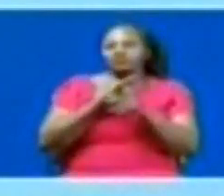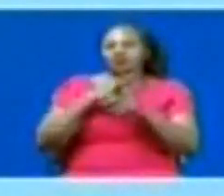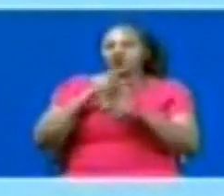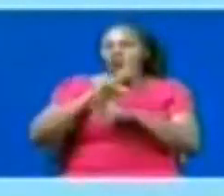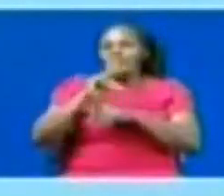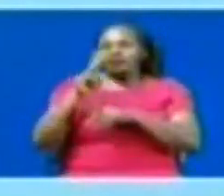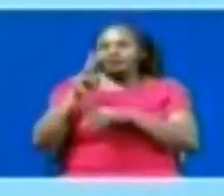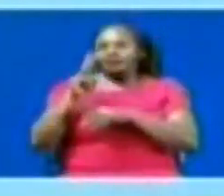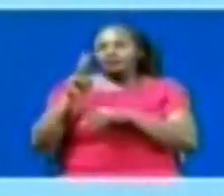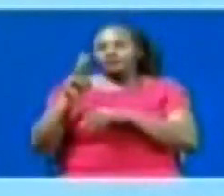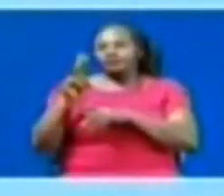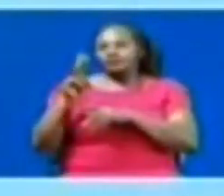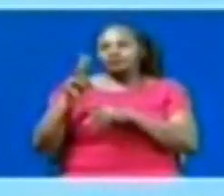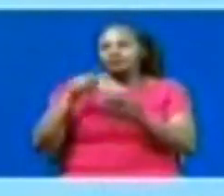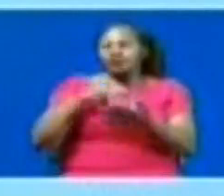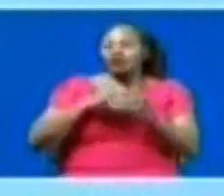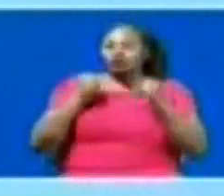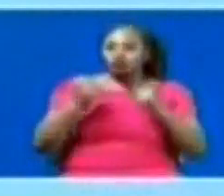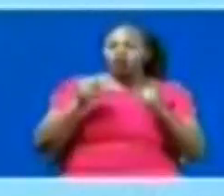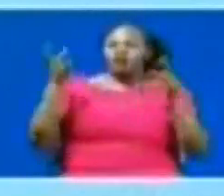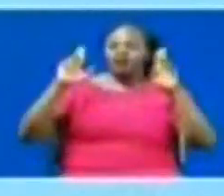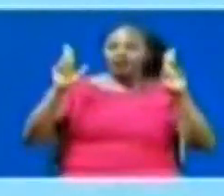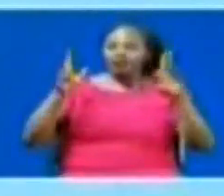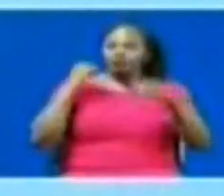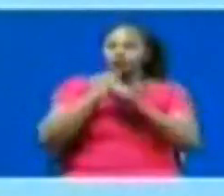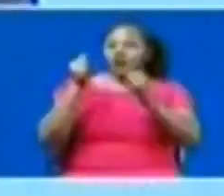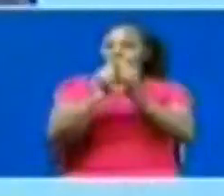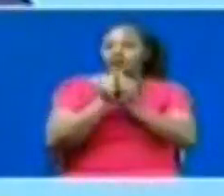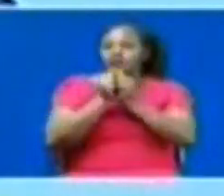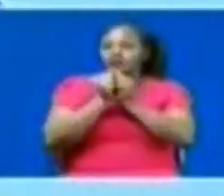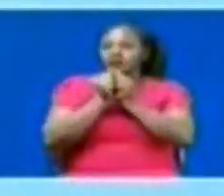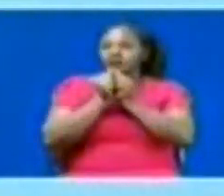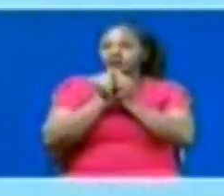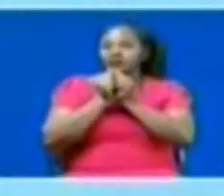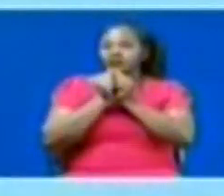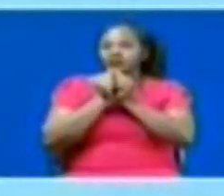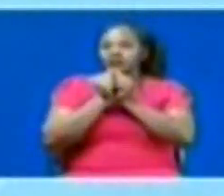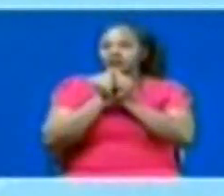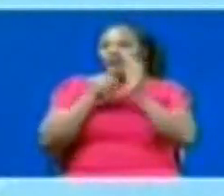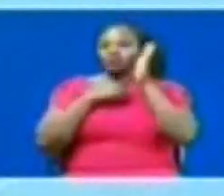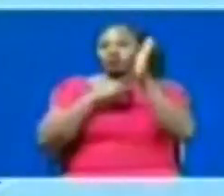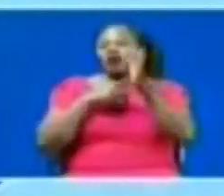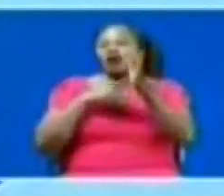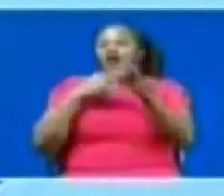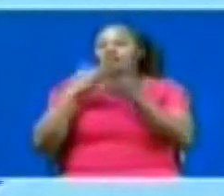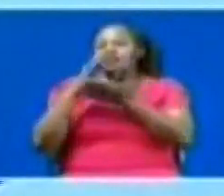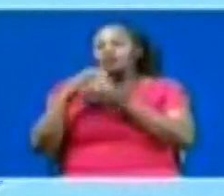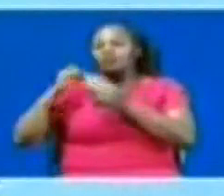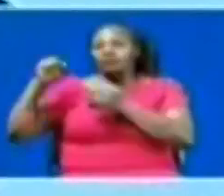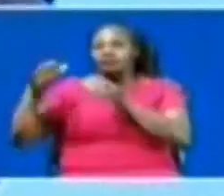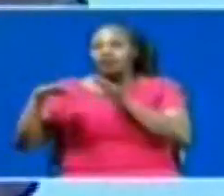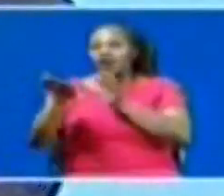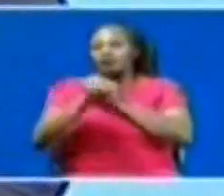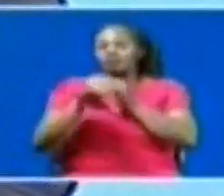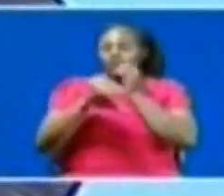Magharibi wamesimama kindakindaki kwamba wako tayari kufanya kazi pamoja, na wakionyesha kwamba baadhi ya wanasiasa wa jamii